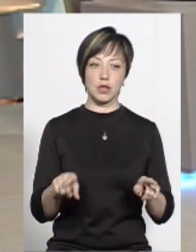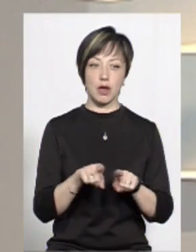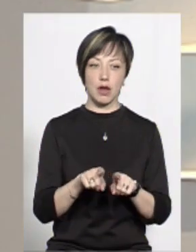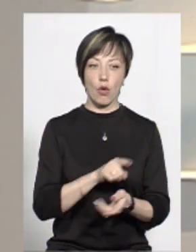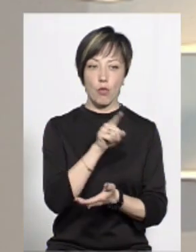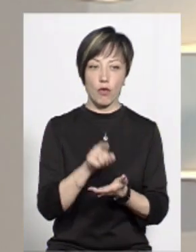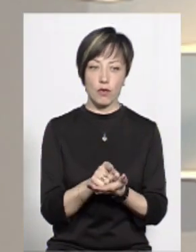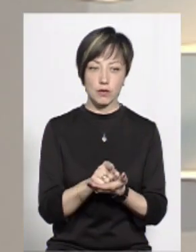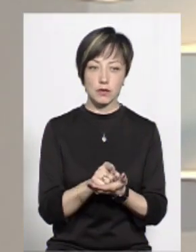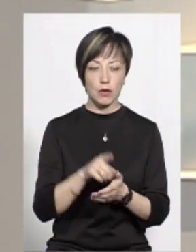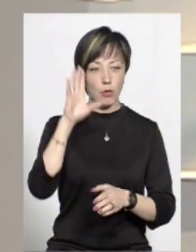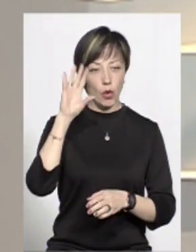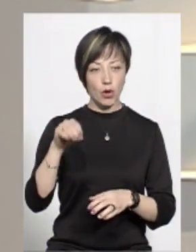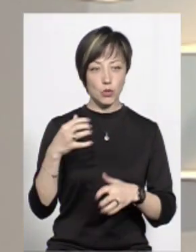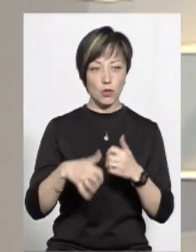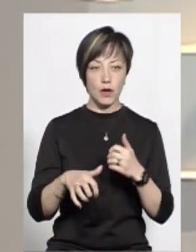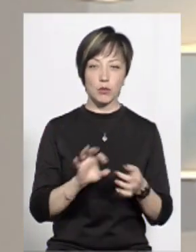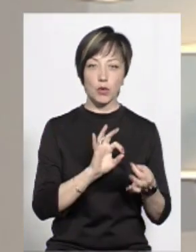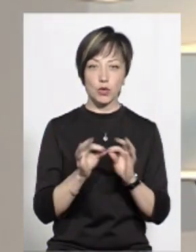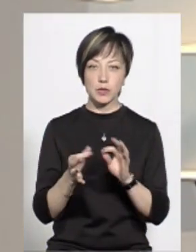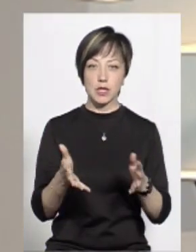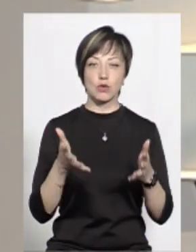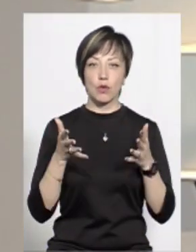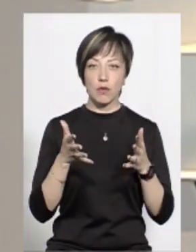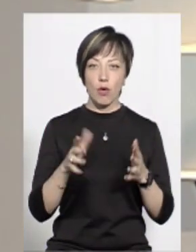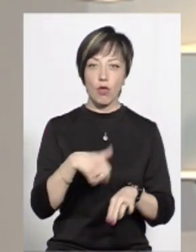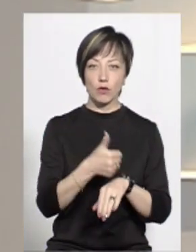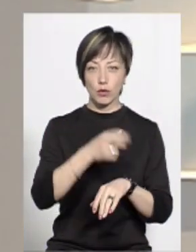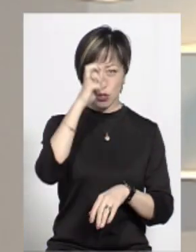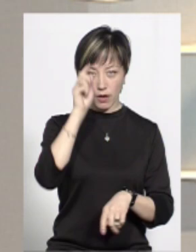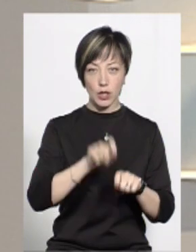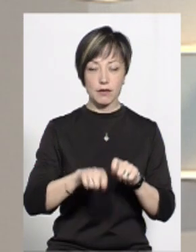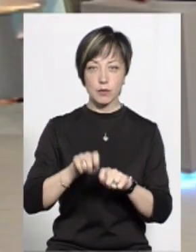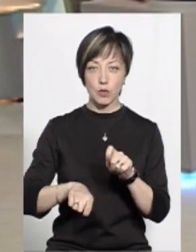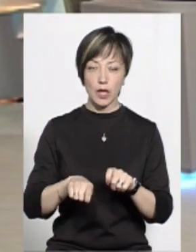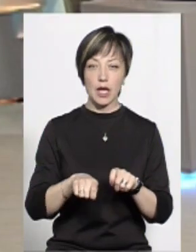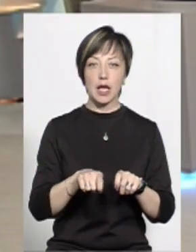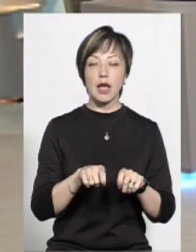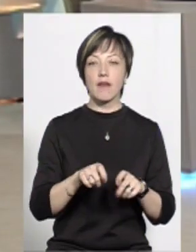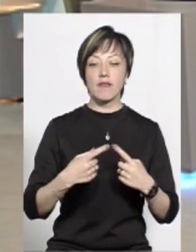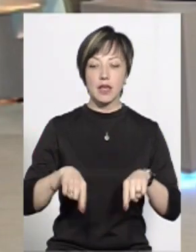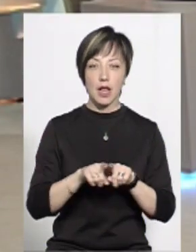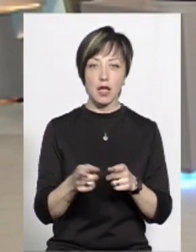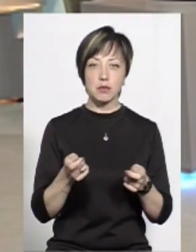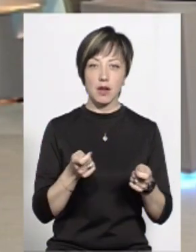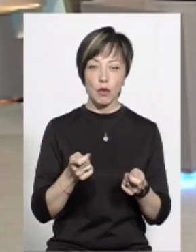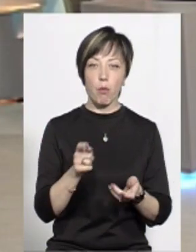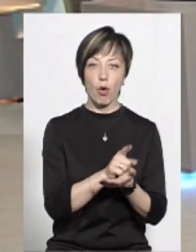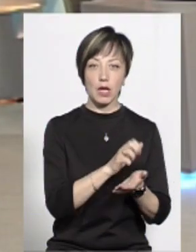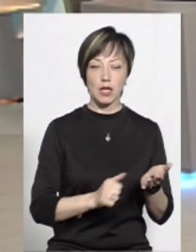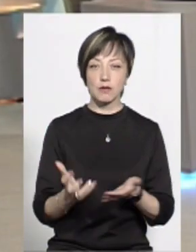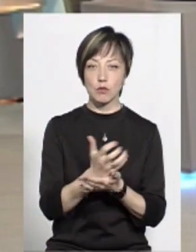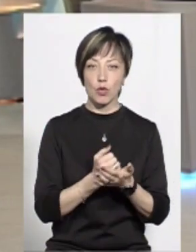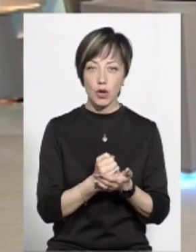такий обов'язок проігнорувати? Подробиці з'ясовуємо у головного державного ревізора, інспектора відділу адміністрування